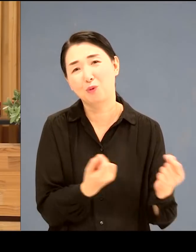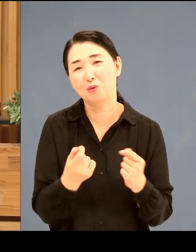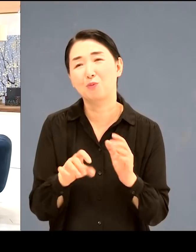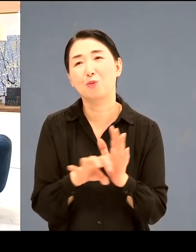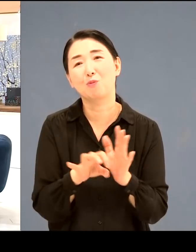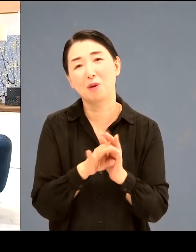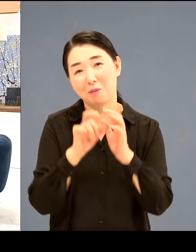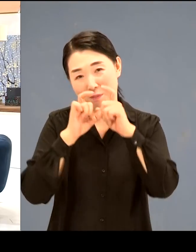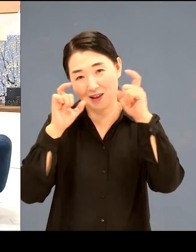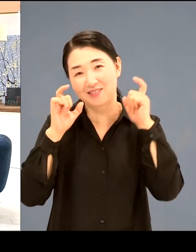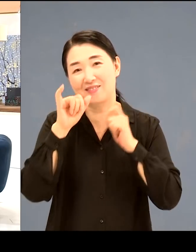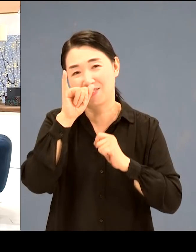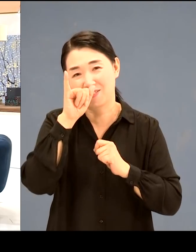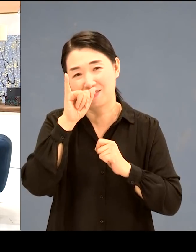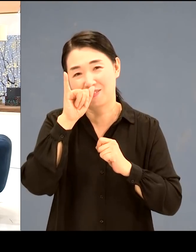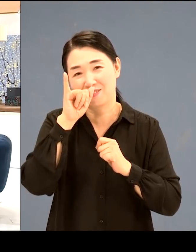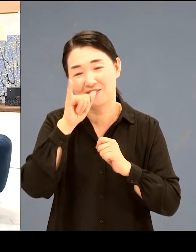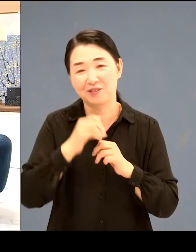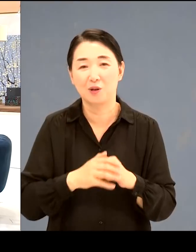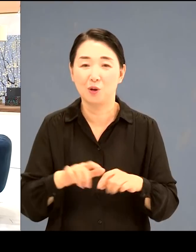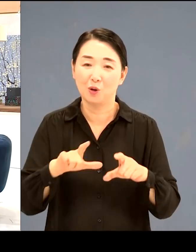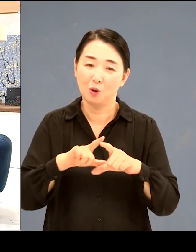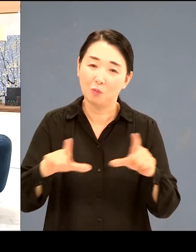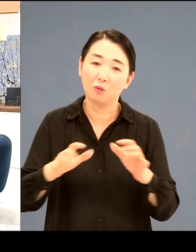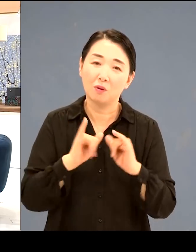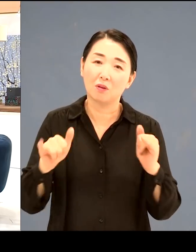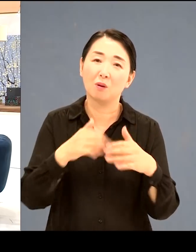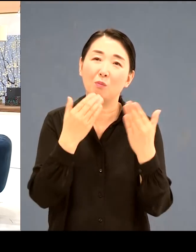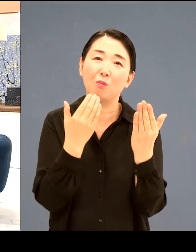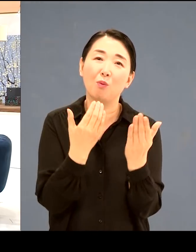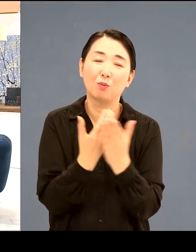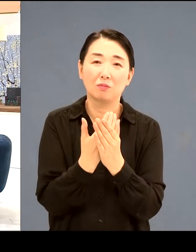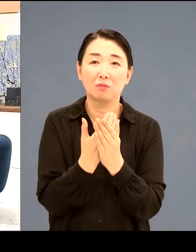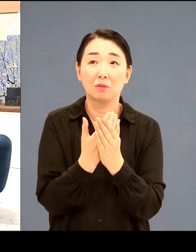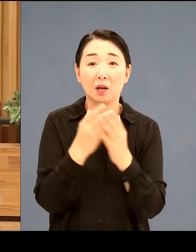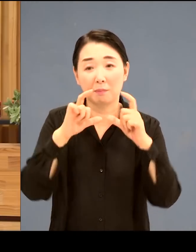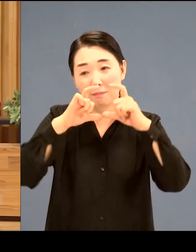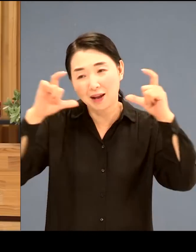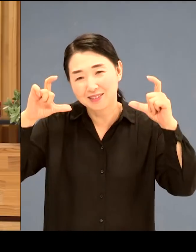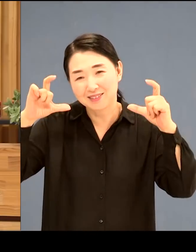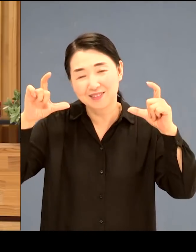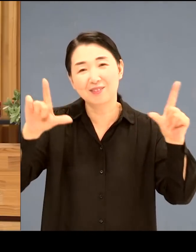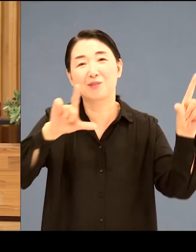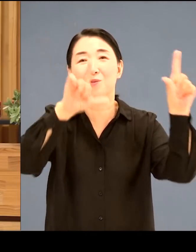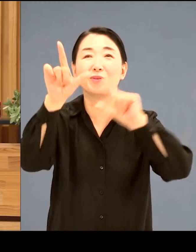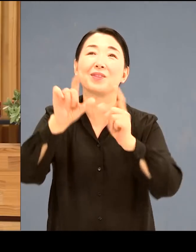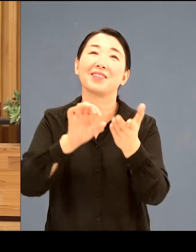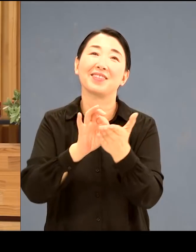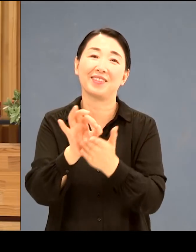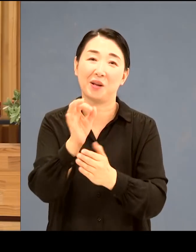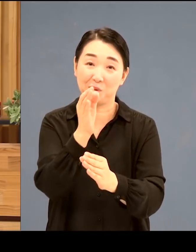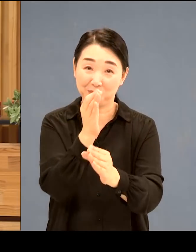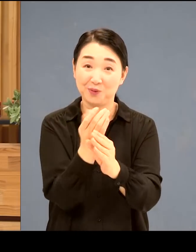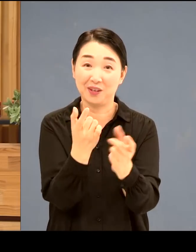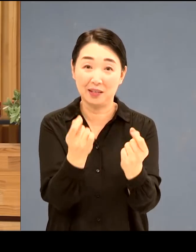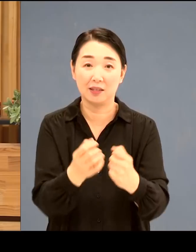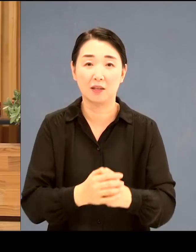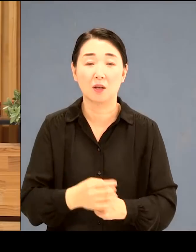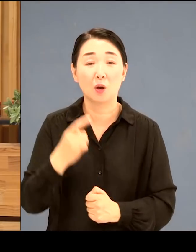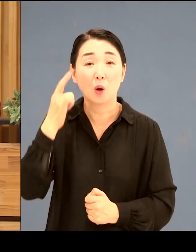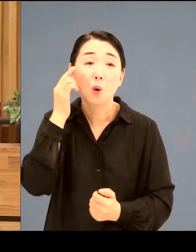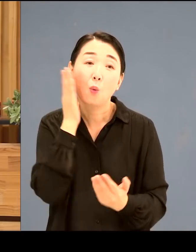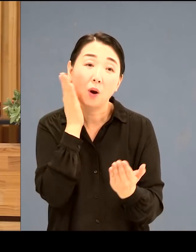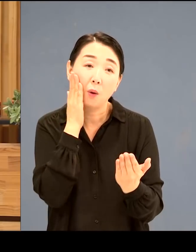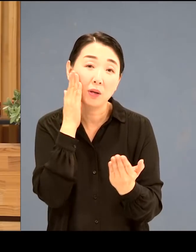마스크를 쓰지만 이 세상 모든 사람들이 다 마스크를 쓰고 살고 있다는 생각이 들었어요. 원래 화장품이 개발된 것이